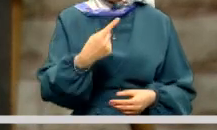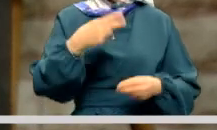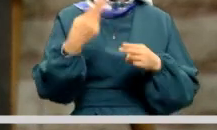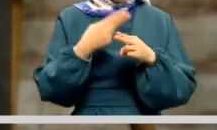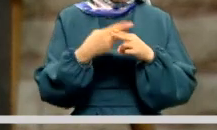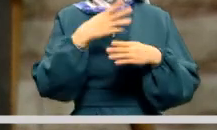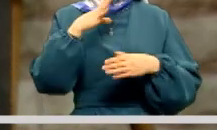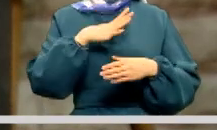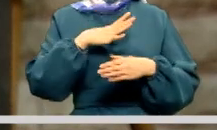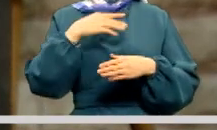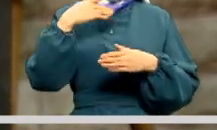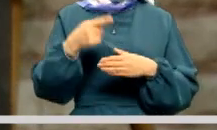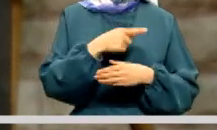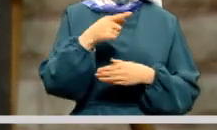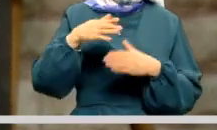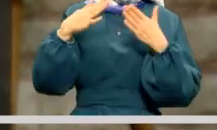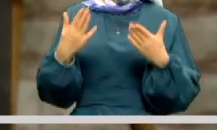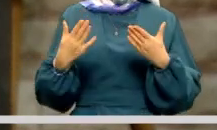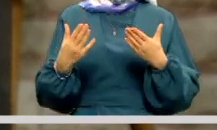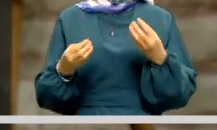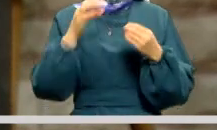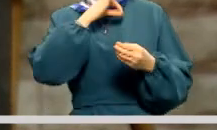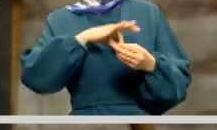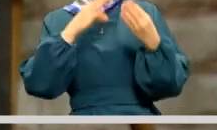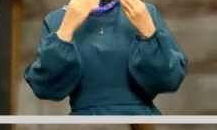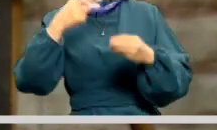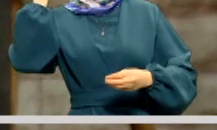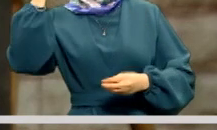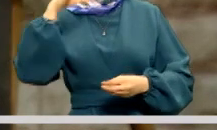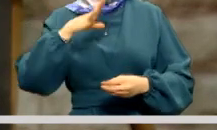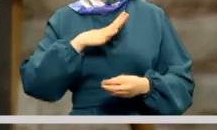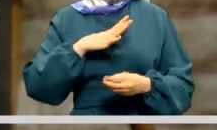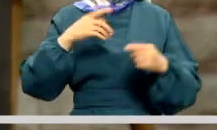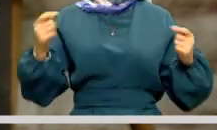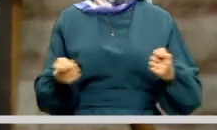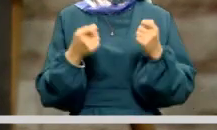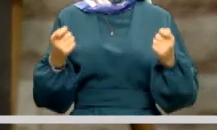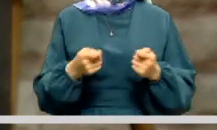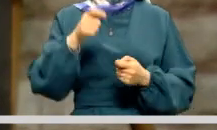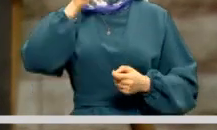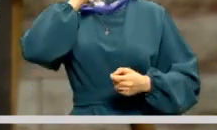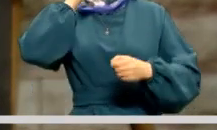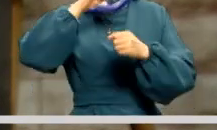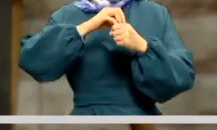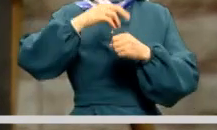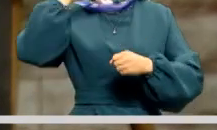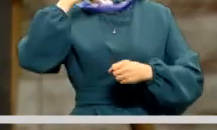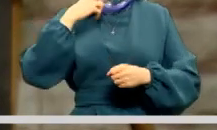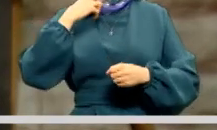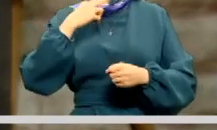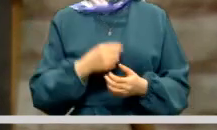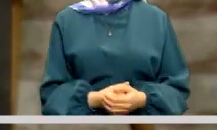çok bunlara Eğer pozitif bir katkı sağlıyor ise yaptığımız iş ve eylemler Müslüman açısından ahlak